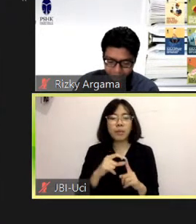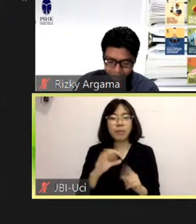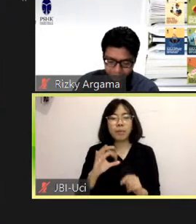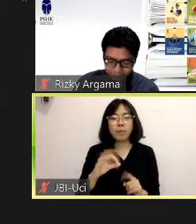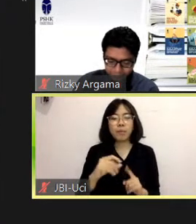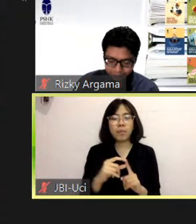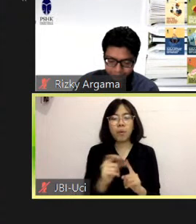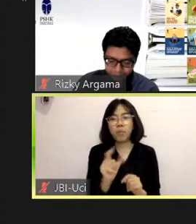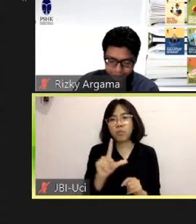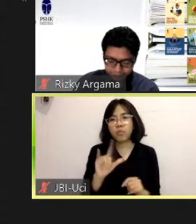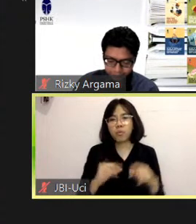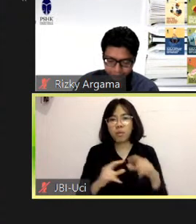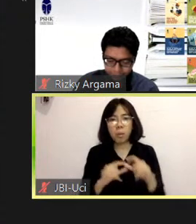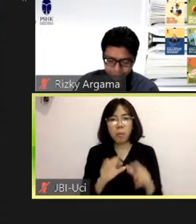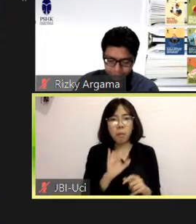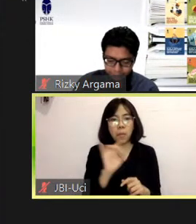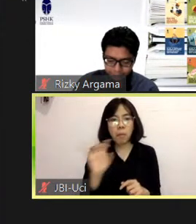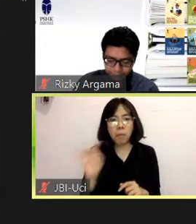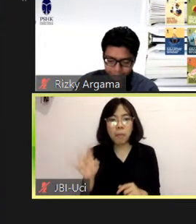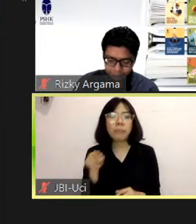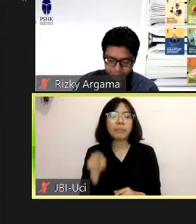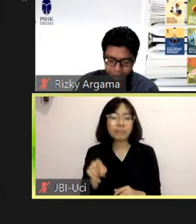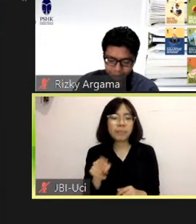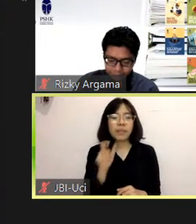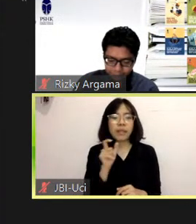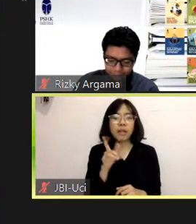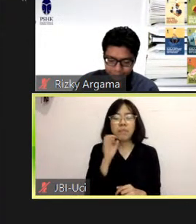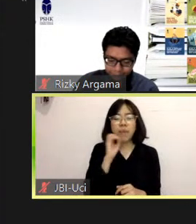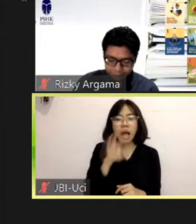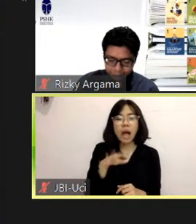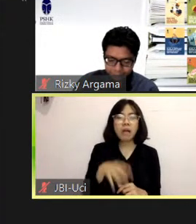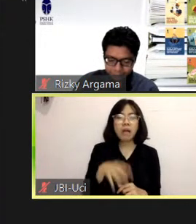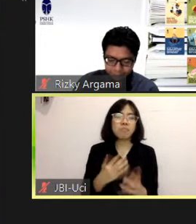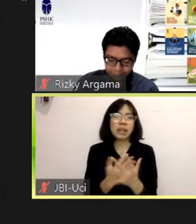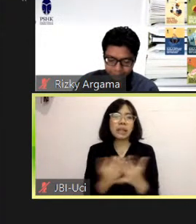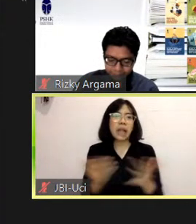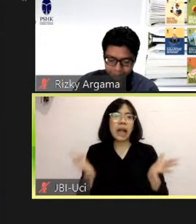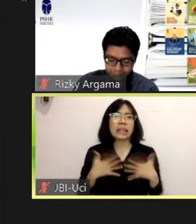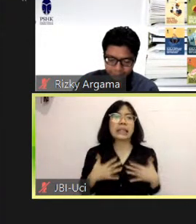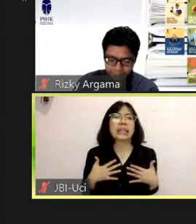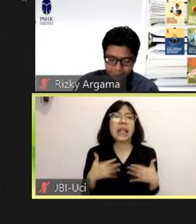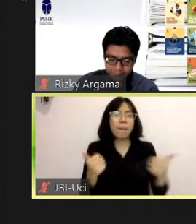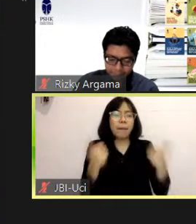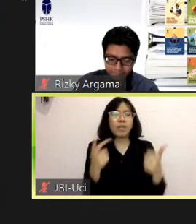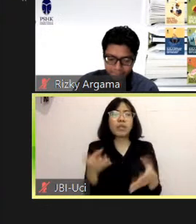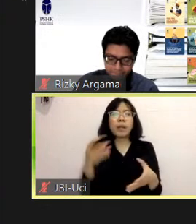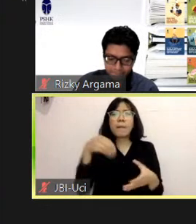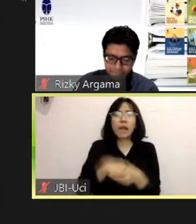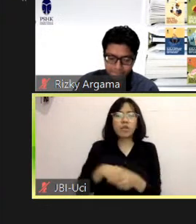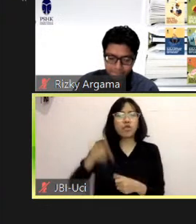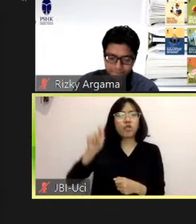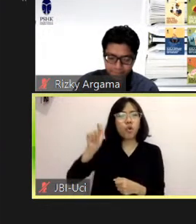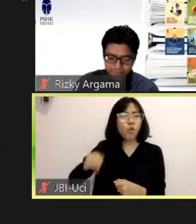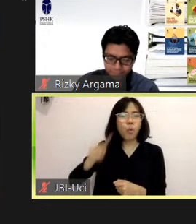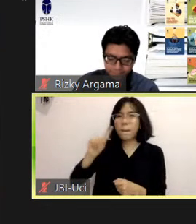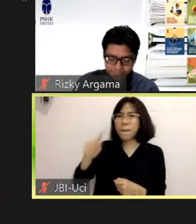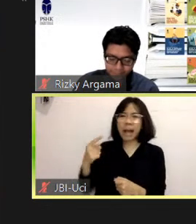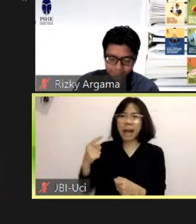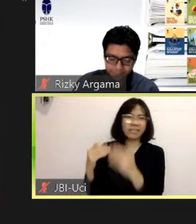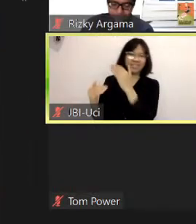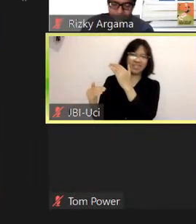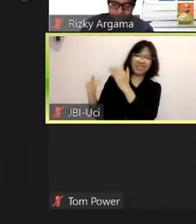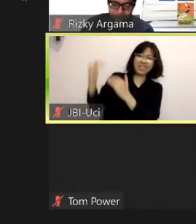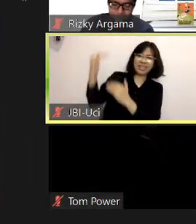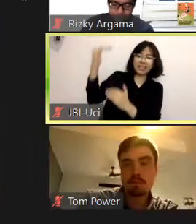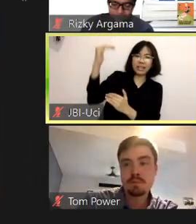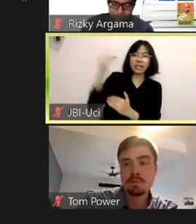Esto, keselamatan rakyat merupakan hukum tertinggi ya. Kalau rekan-rekan memperhatikan, mulai dari status